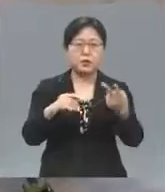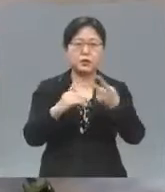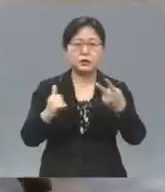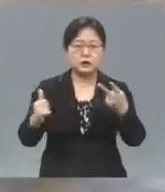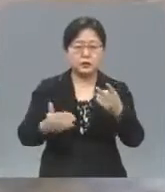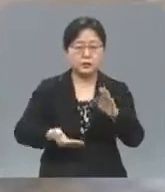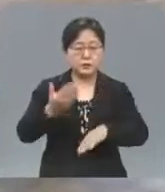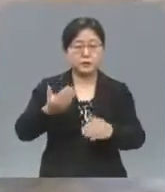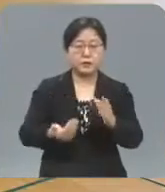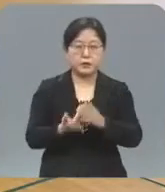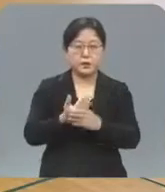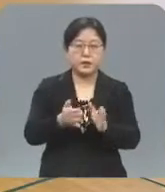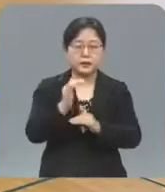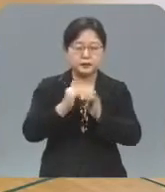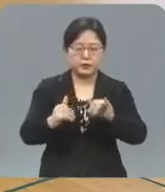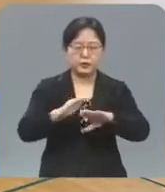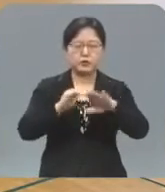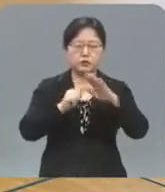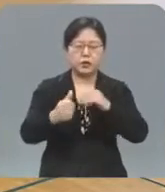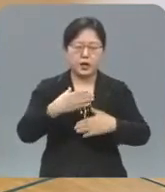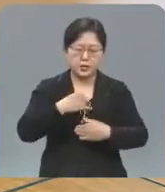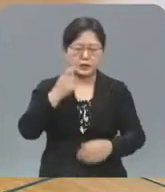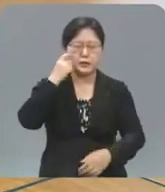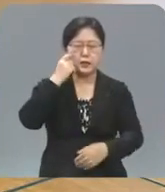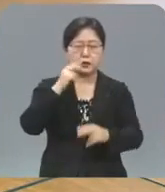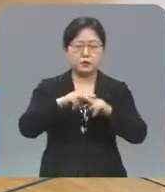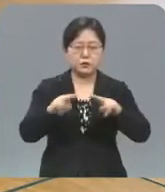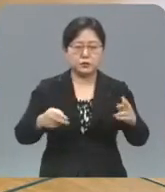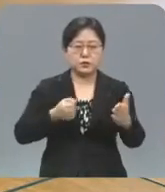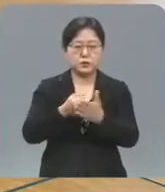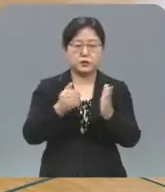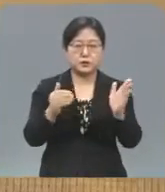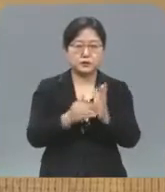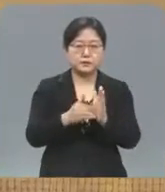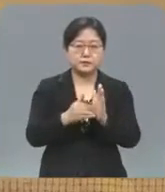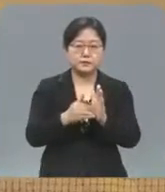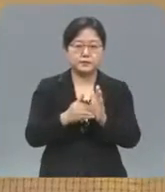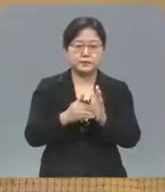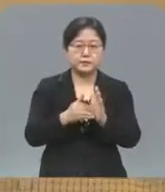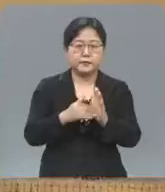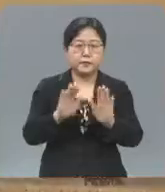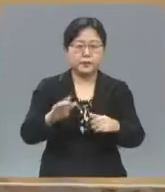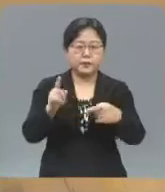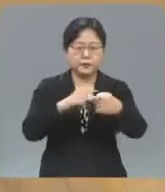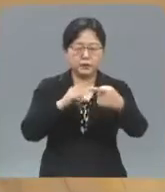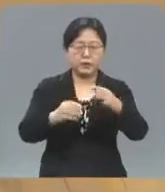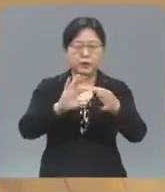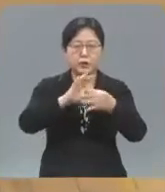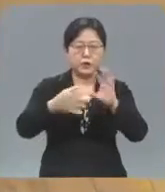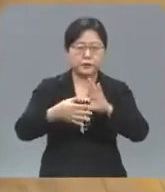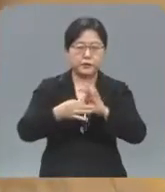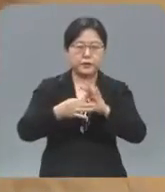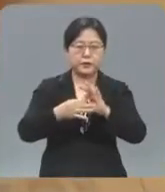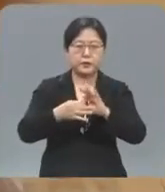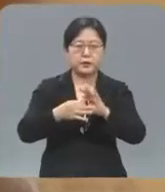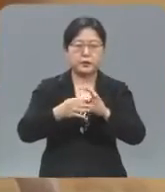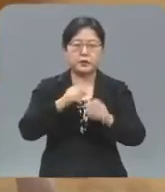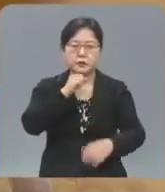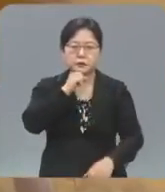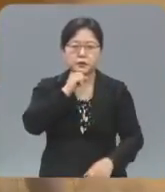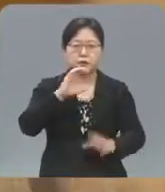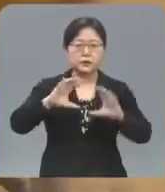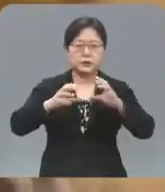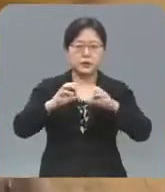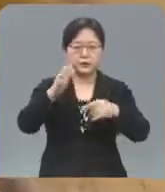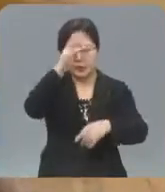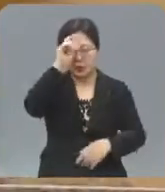넘어서 시민과 선수단의 안전을 고려해 취소하기로 했다고 밝혔습니다. 이번 대회는 올림픽 포인트가 부여되는 세계